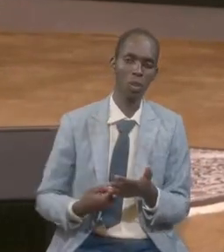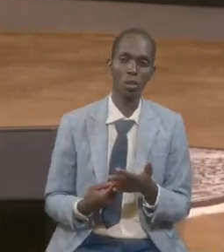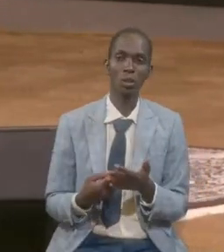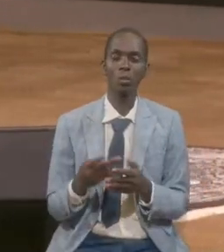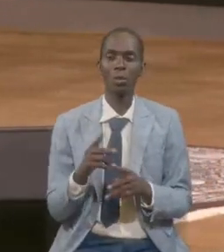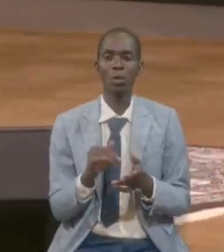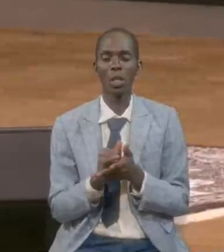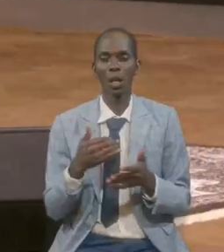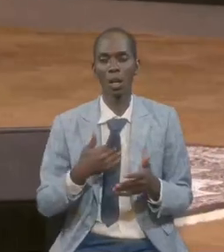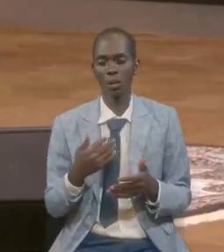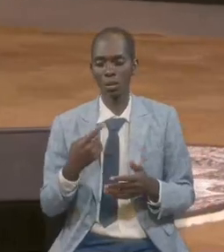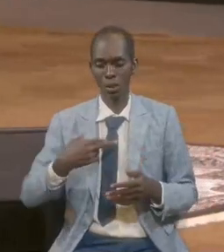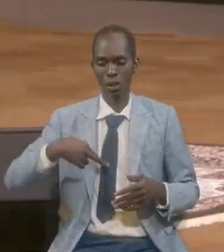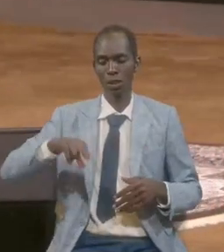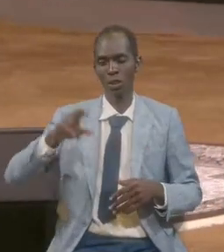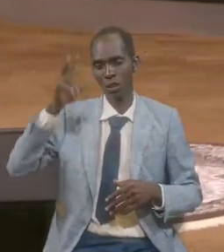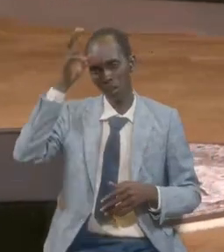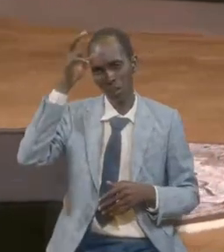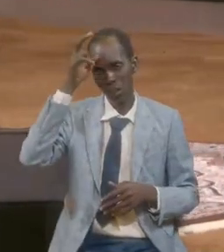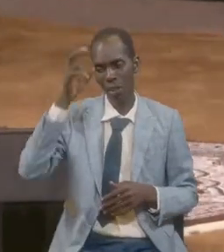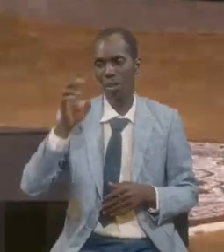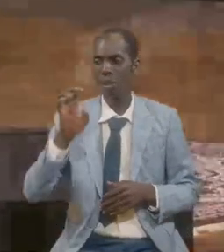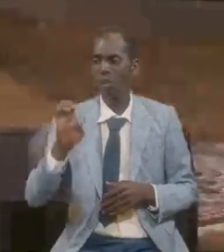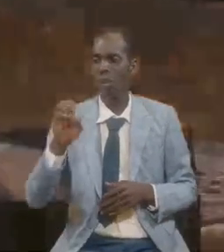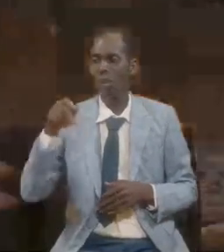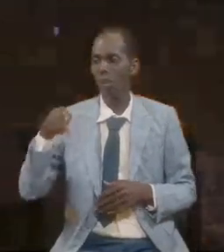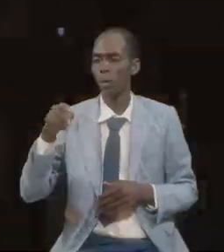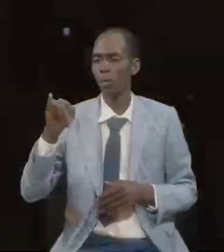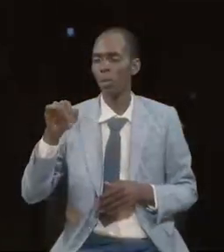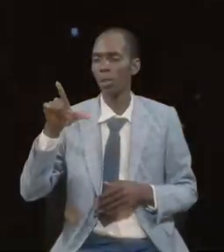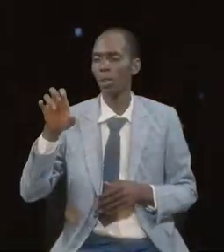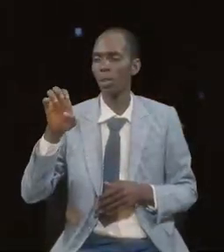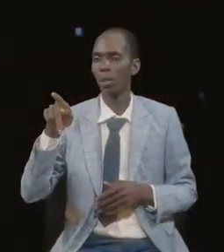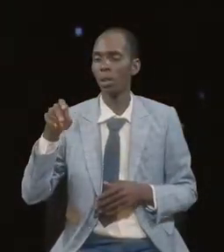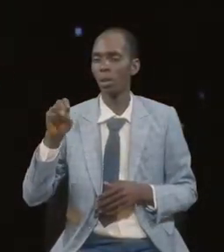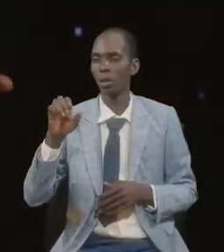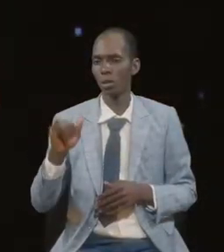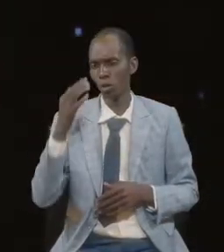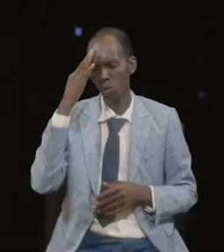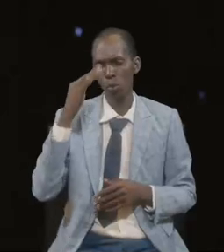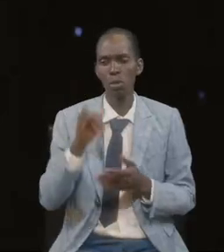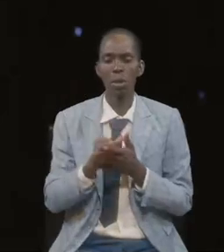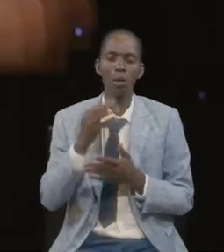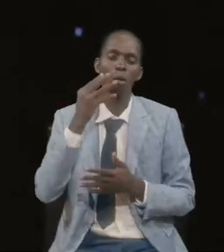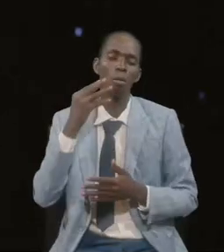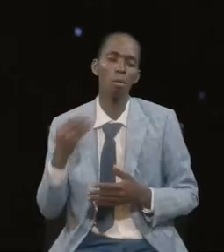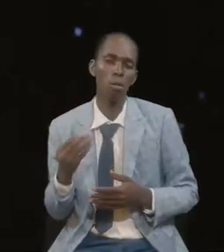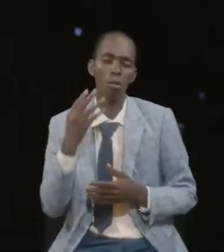Ça, ceux qui ont l'épilepsie religieuse satanique sont eux qui écument. Et